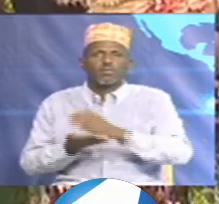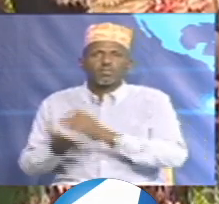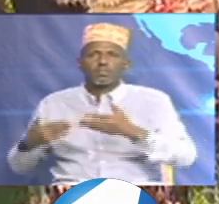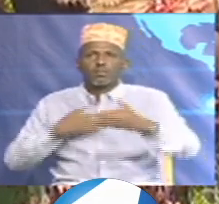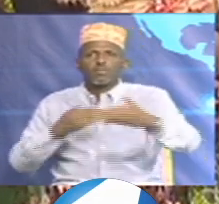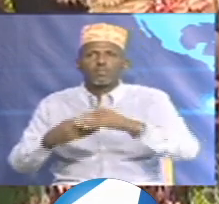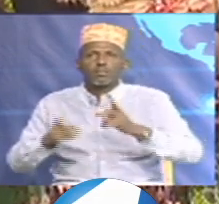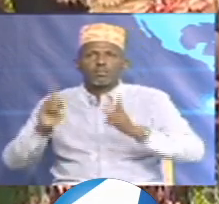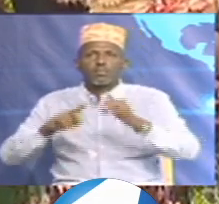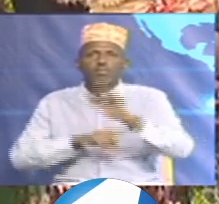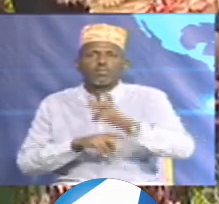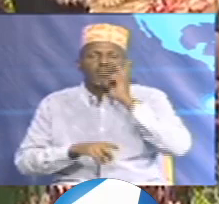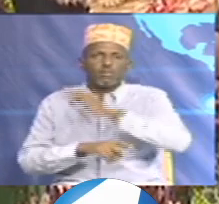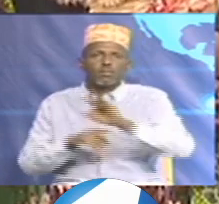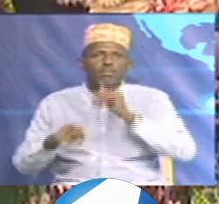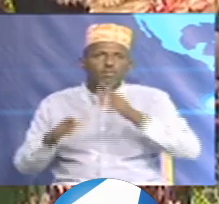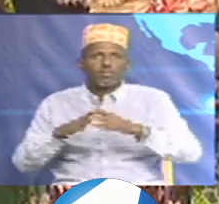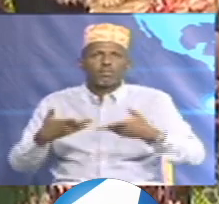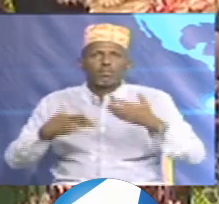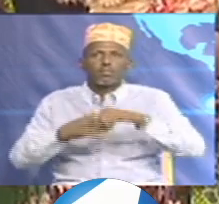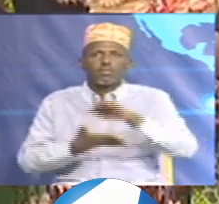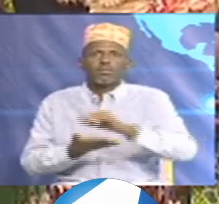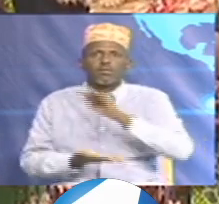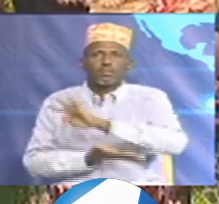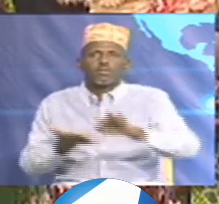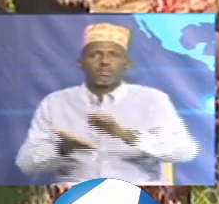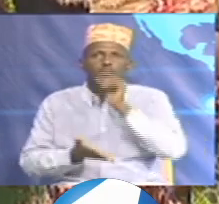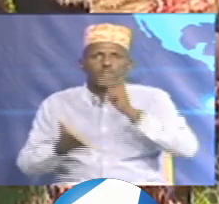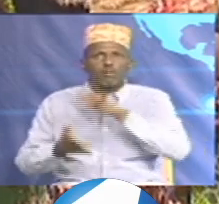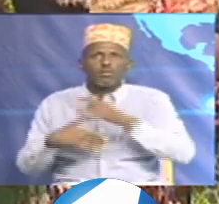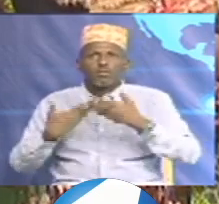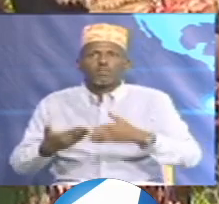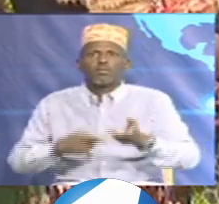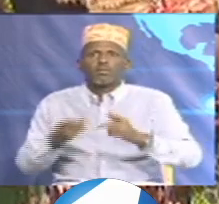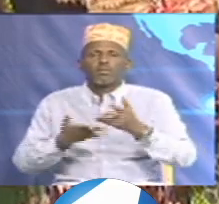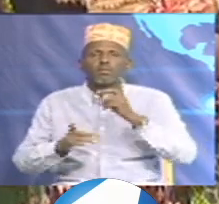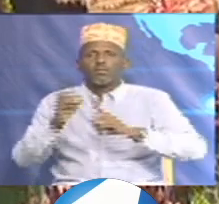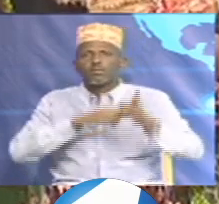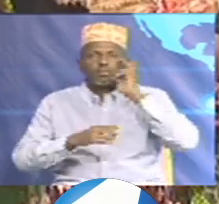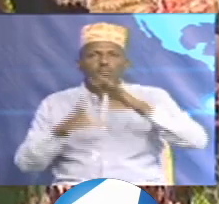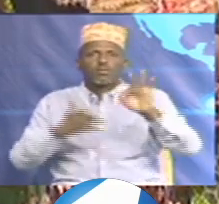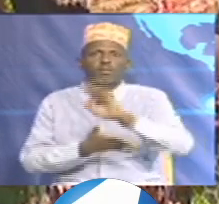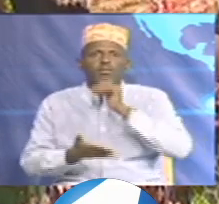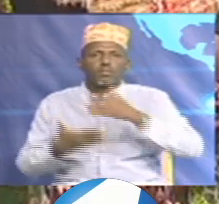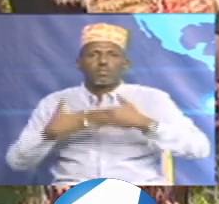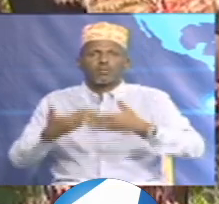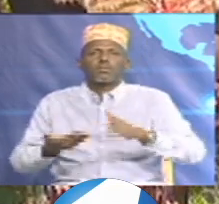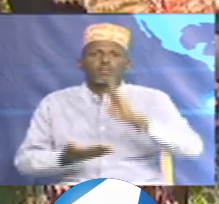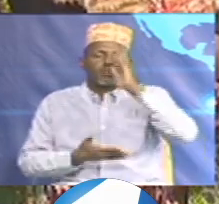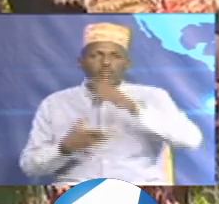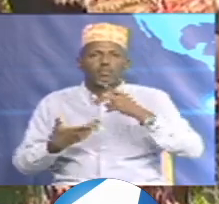d'une importante échéance électorale déterminante pour l'avenir de notre pays,